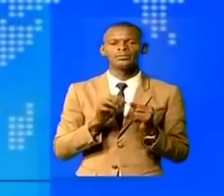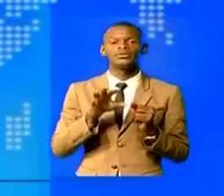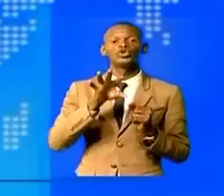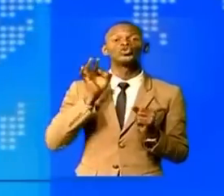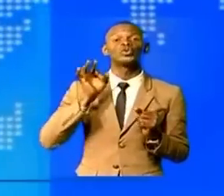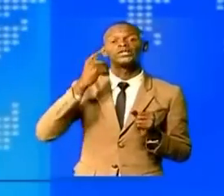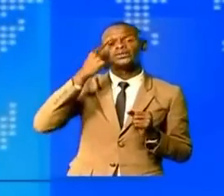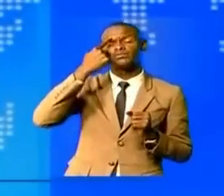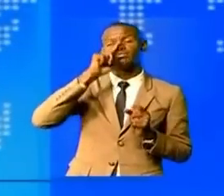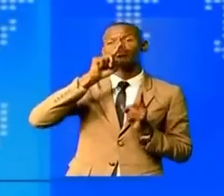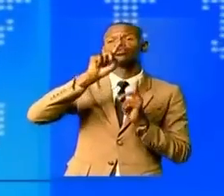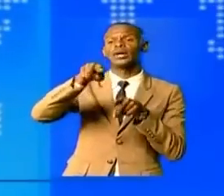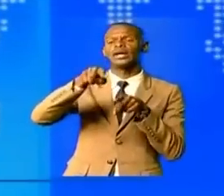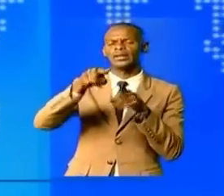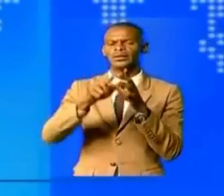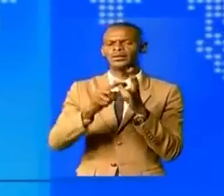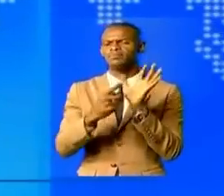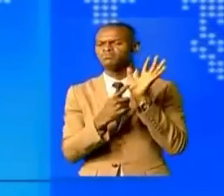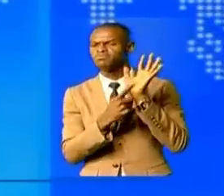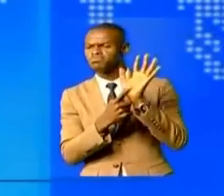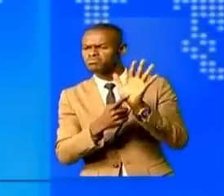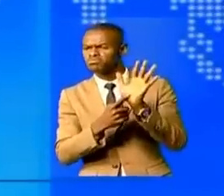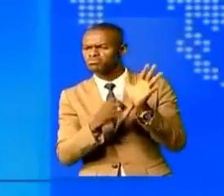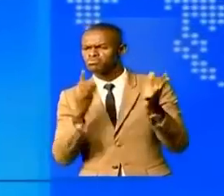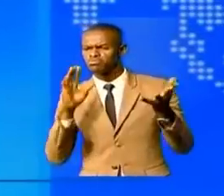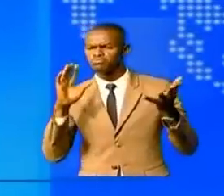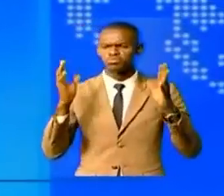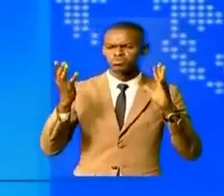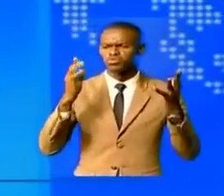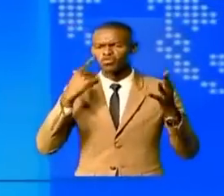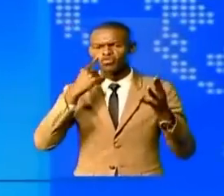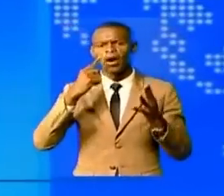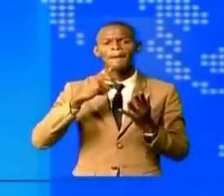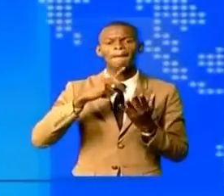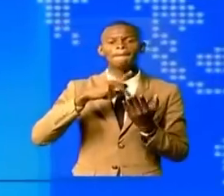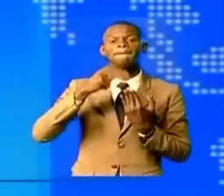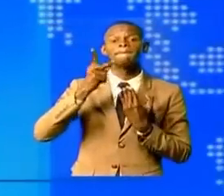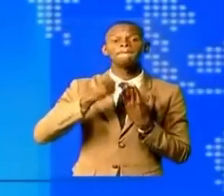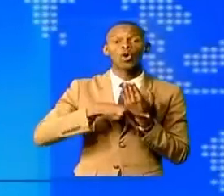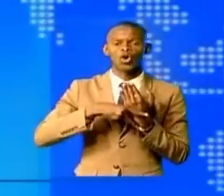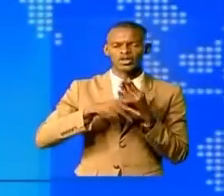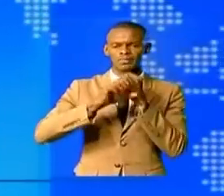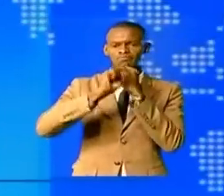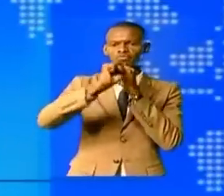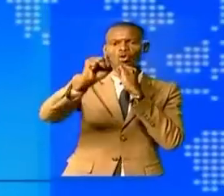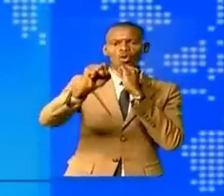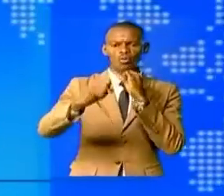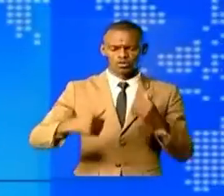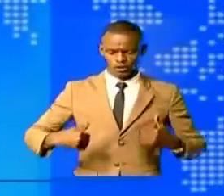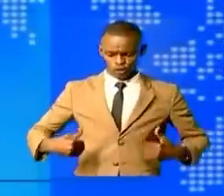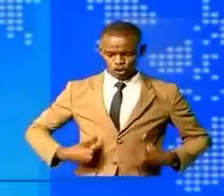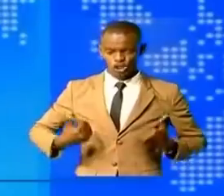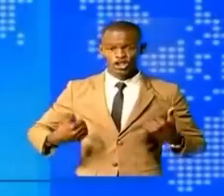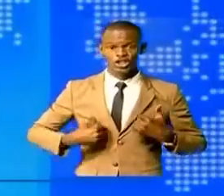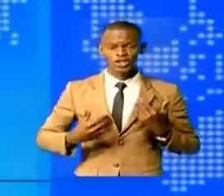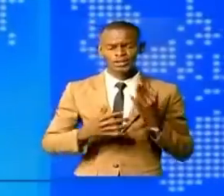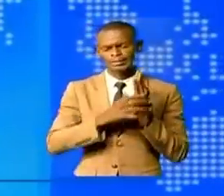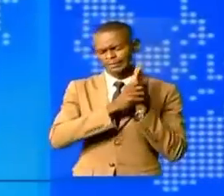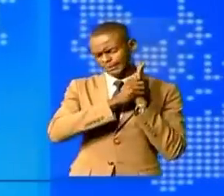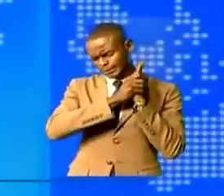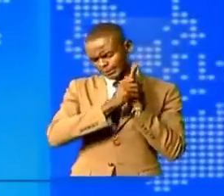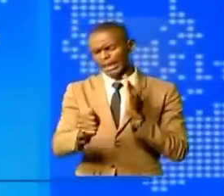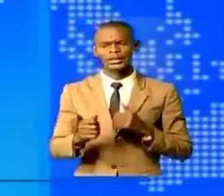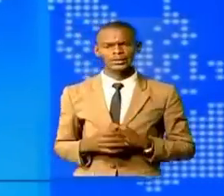de la jeunesse talentueuse de la République démocratique du Congo. Une table ronde s'est tenue à ce sujet à Kinshasa avec la